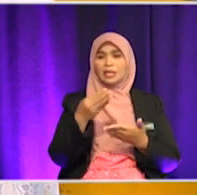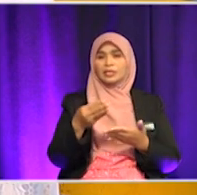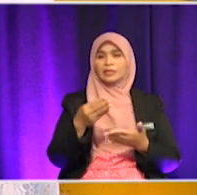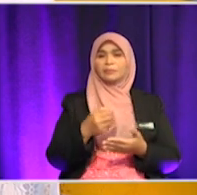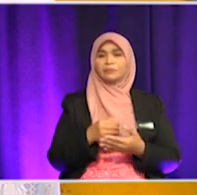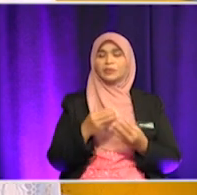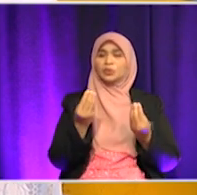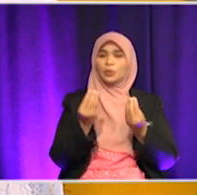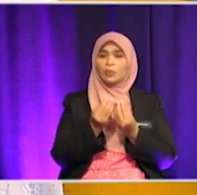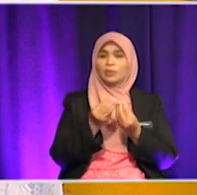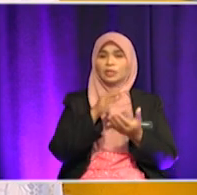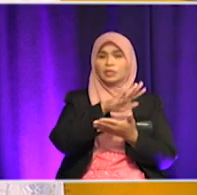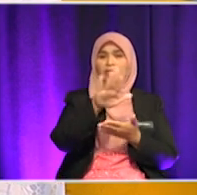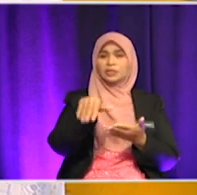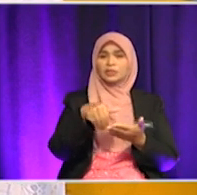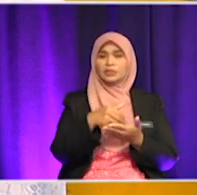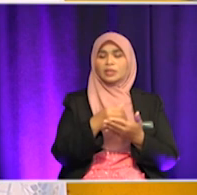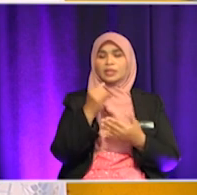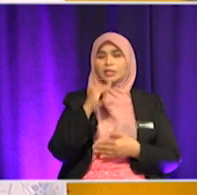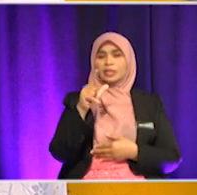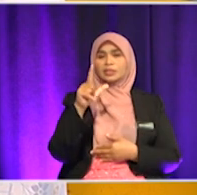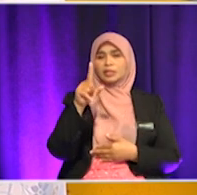jumlah keseluruhan yang dia beli adalah bernilai